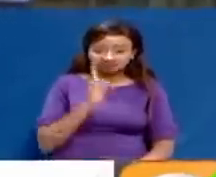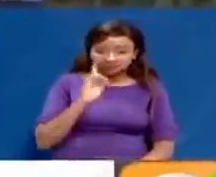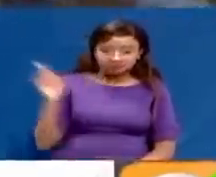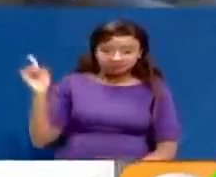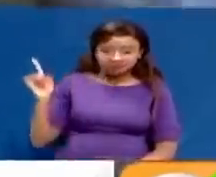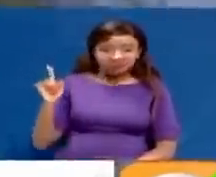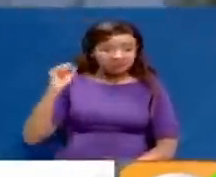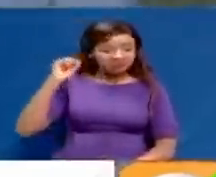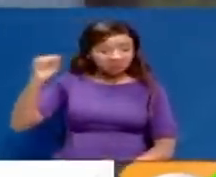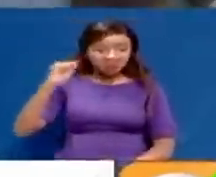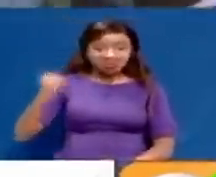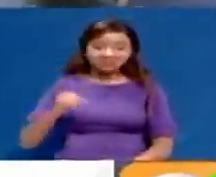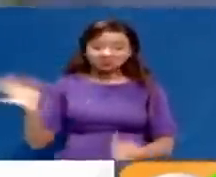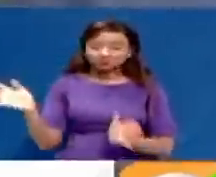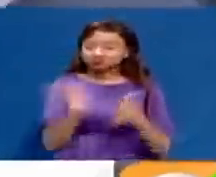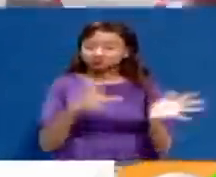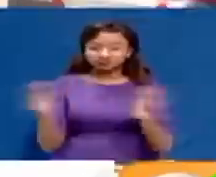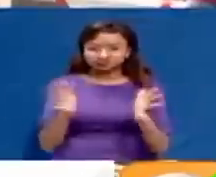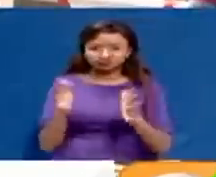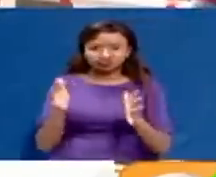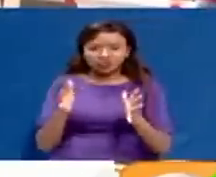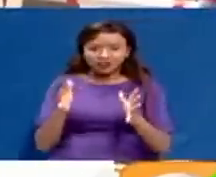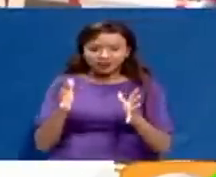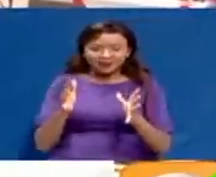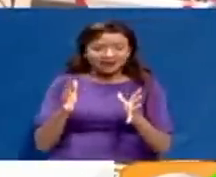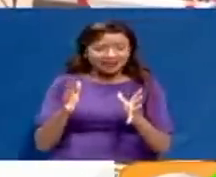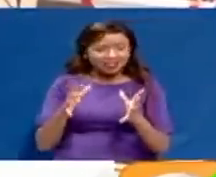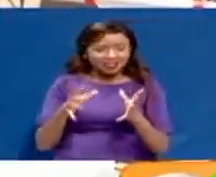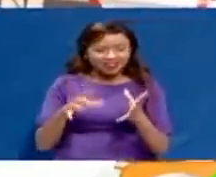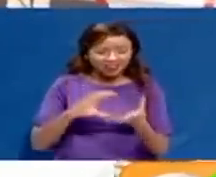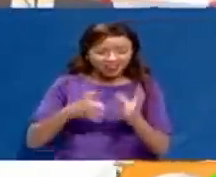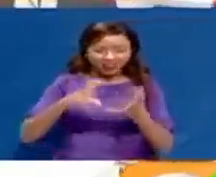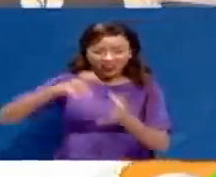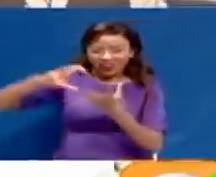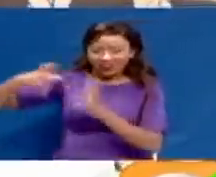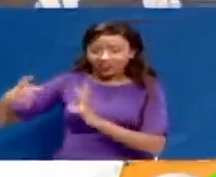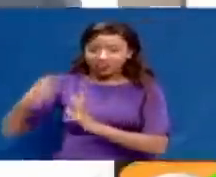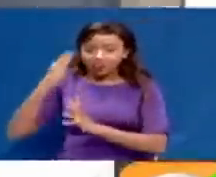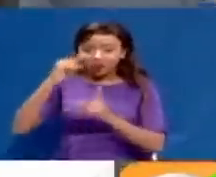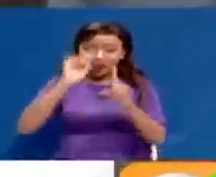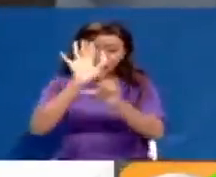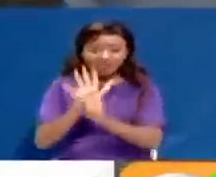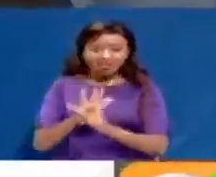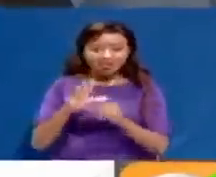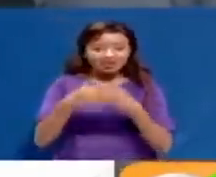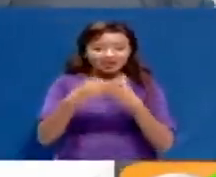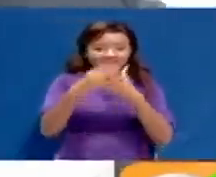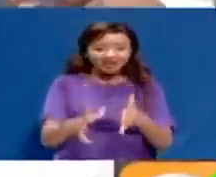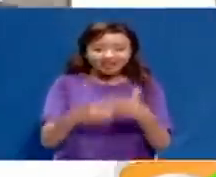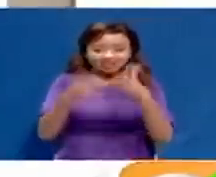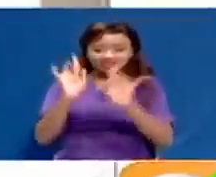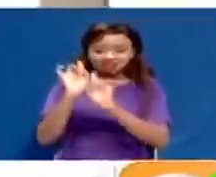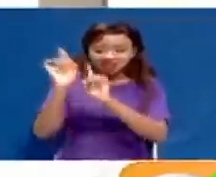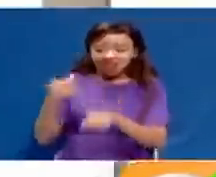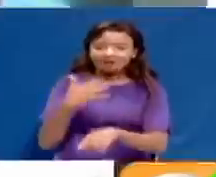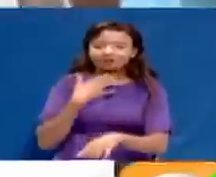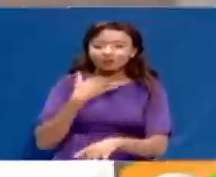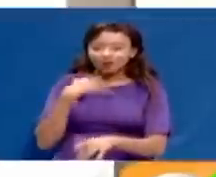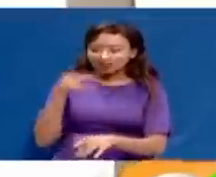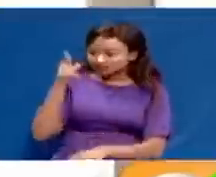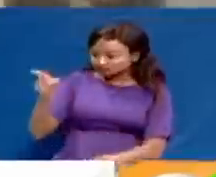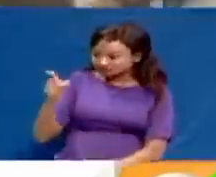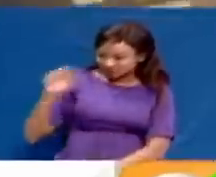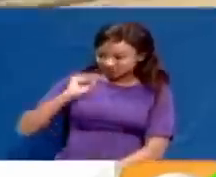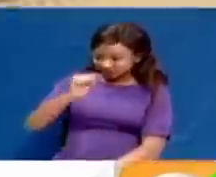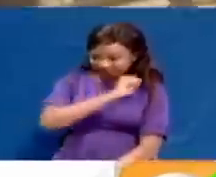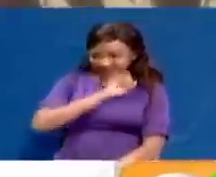Mawimbi ya siasa yanatikisa chama cha Ford Kenya. Baadhi ya viongozi wa chama hicho walikongamana hapa kumvua unahodha seneta Moses